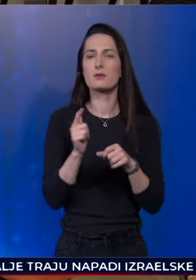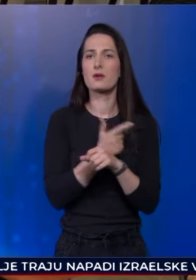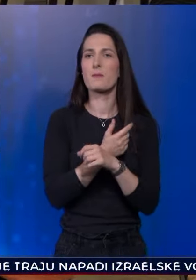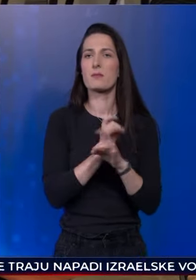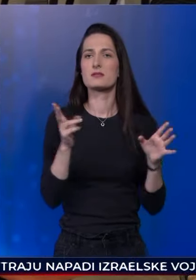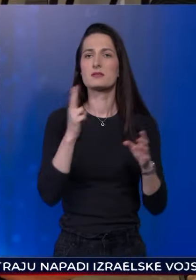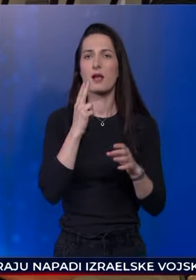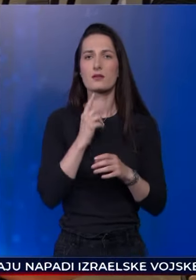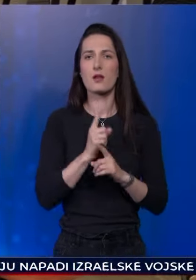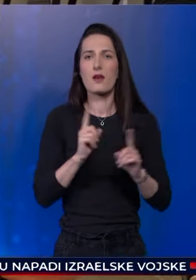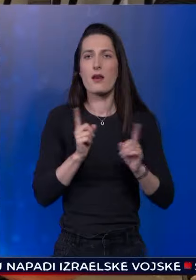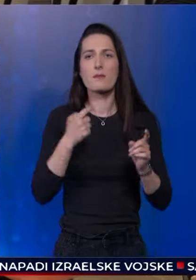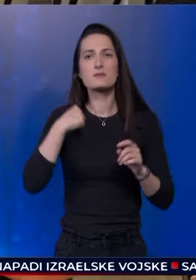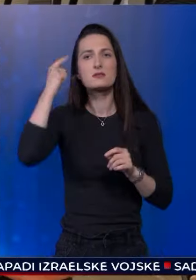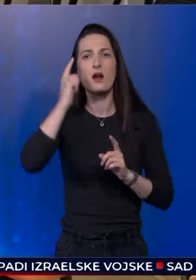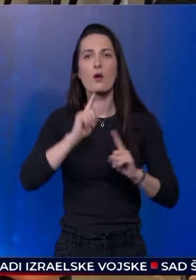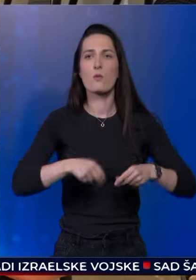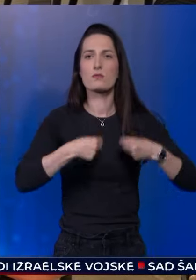nervozna, sam kad nemam